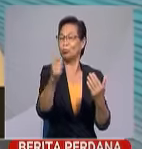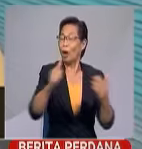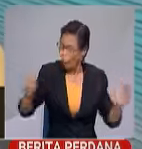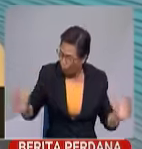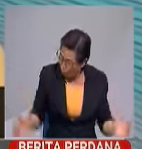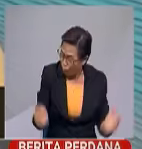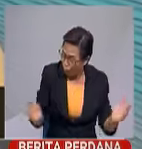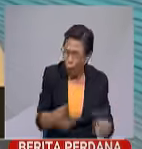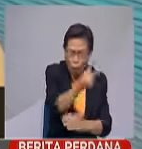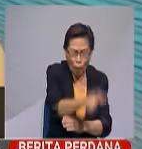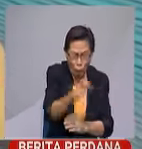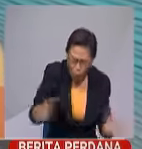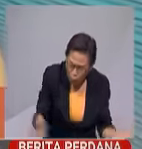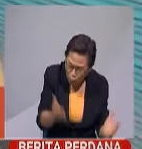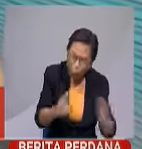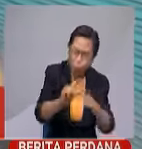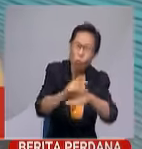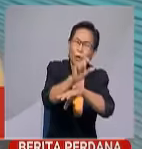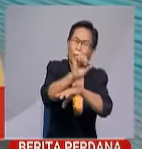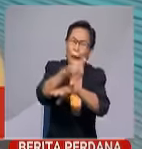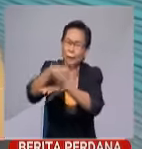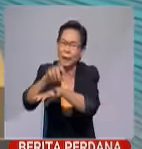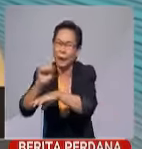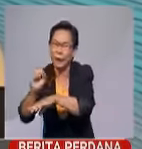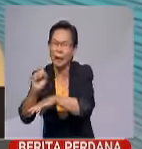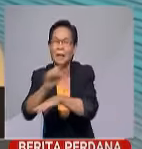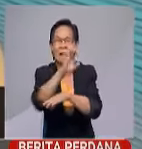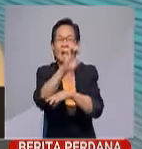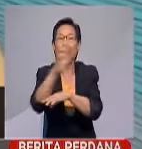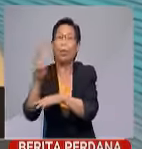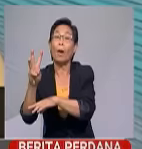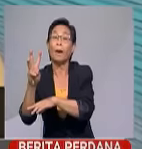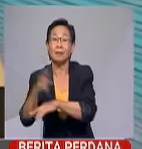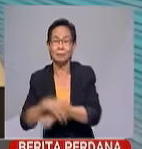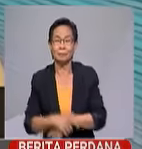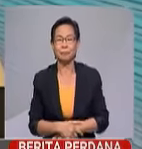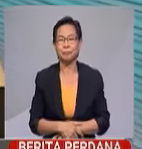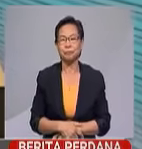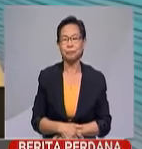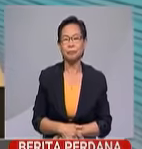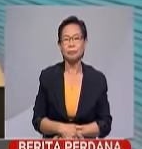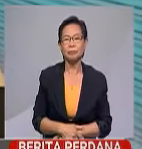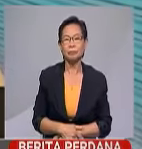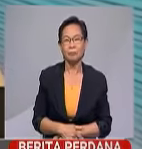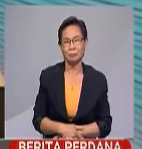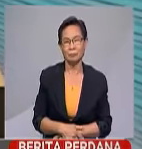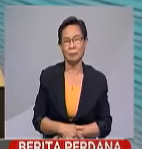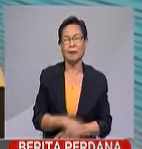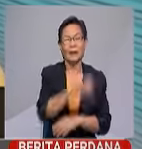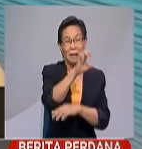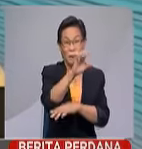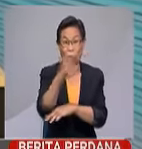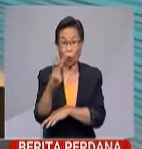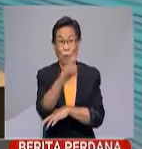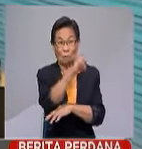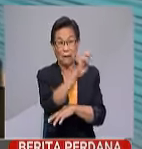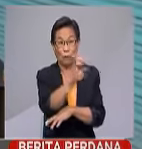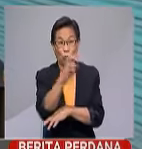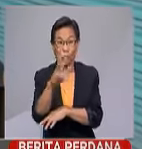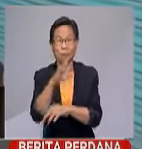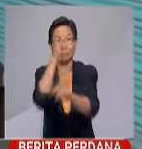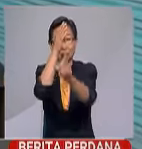ramai orang untuk menggunakan aplikasi e-wallet ni, di mana ia adalah satu